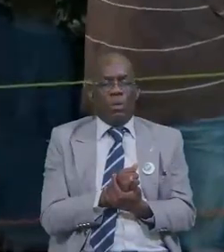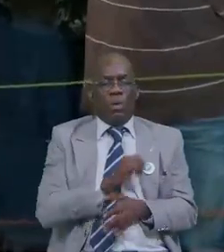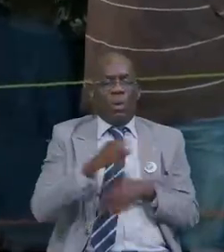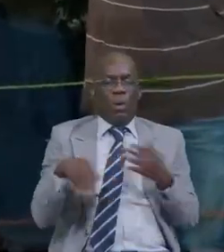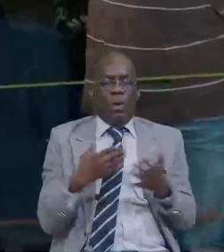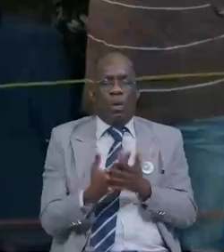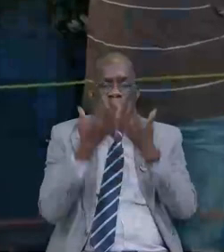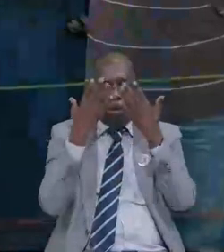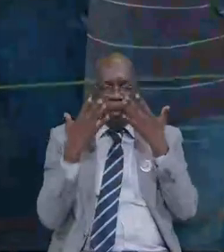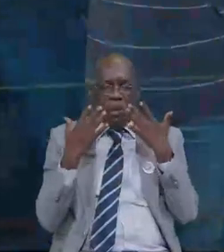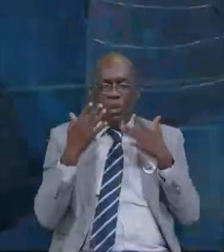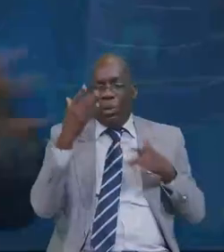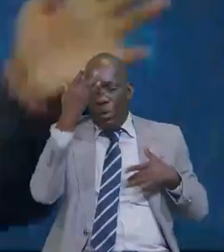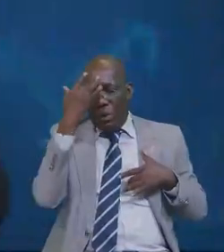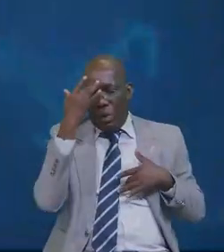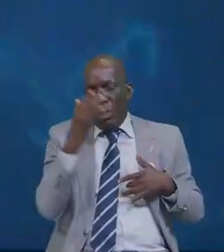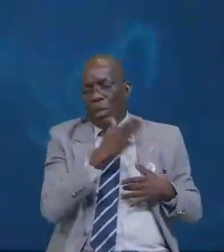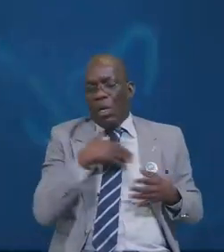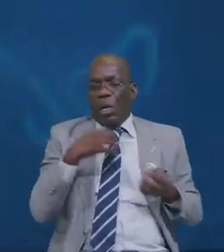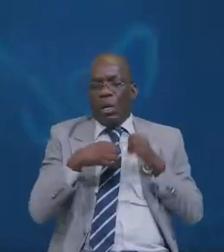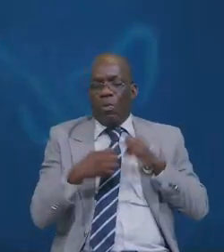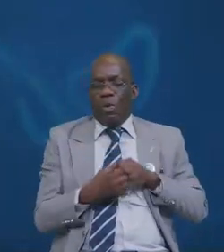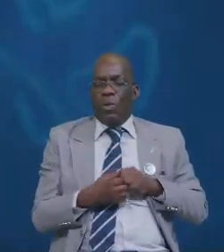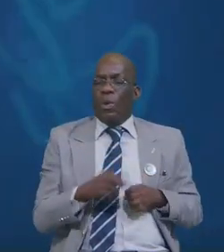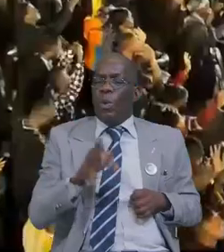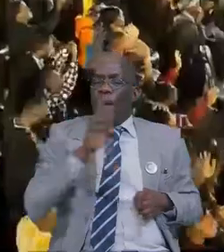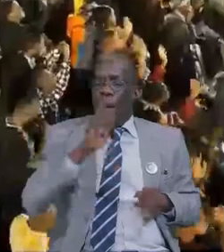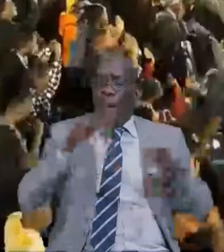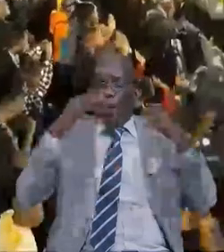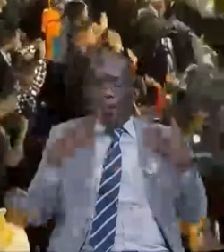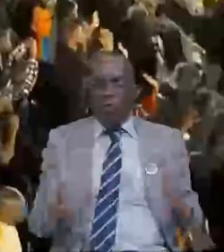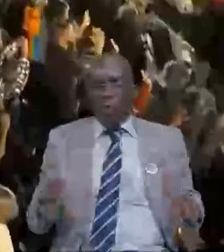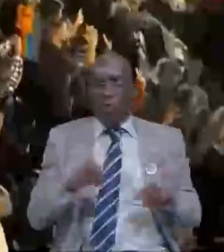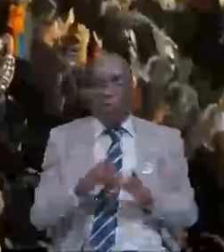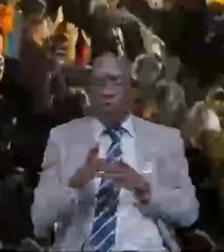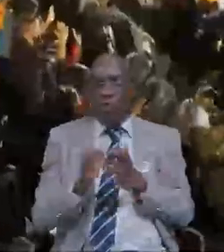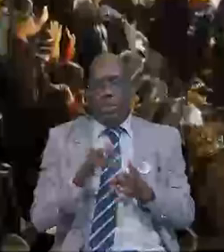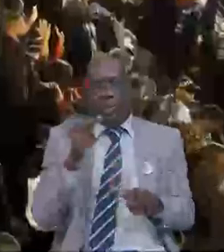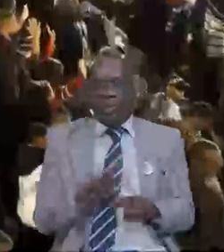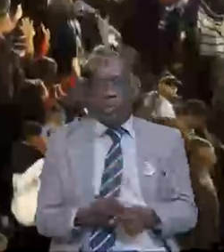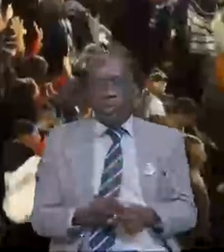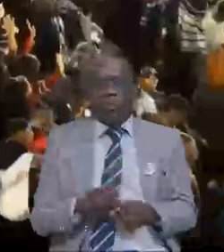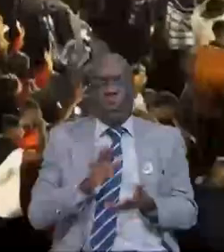Tous tes chagrins, tes maladies, tes infirmités, tout est achevé.